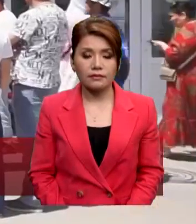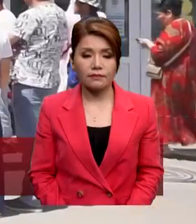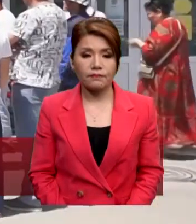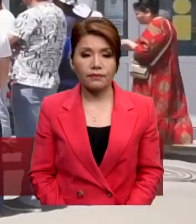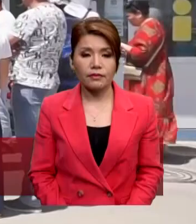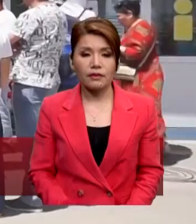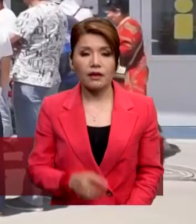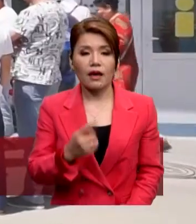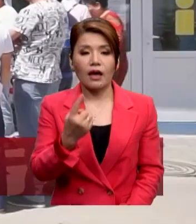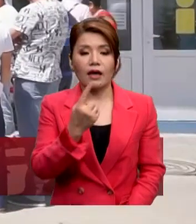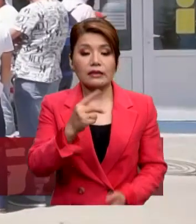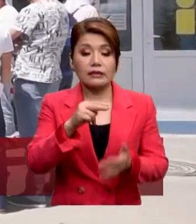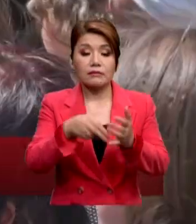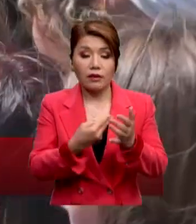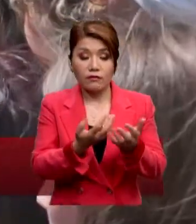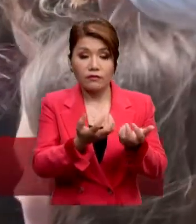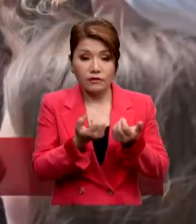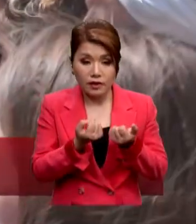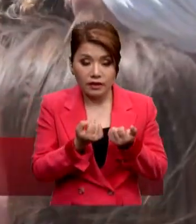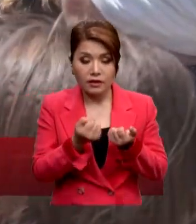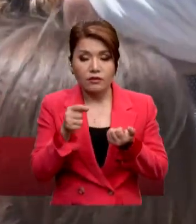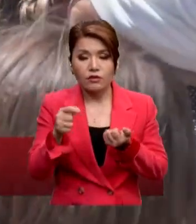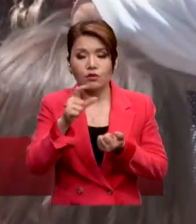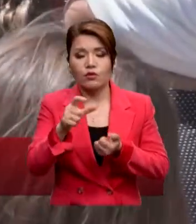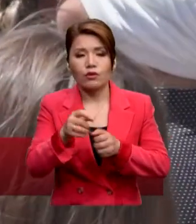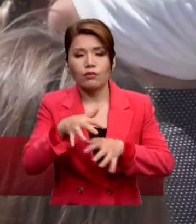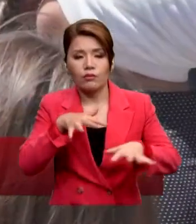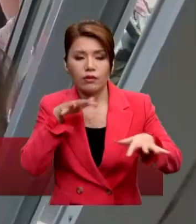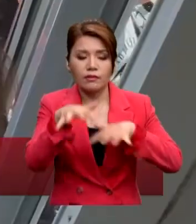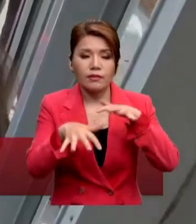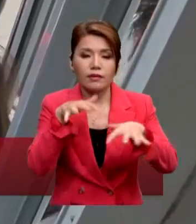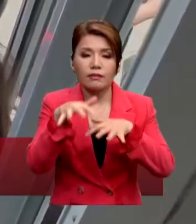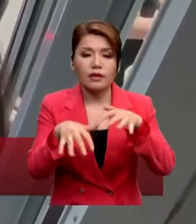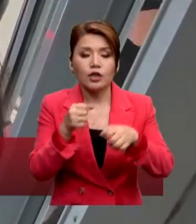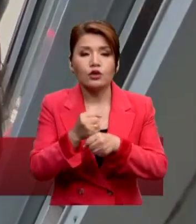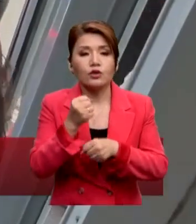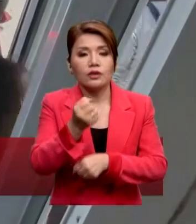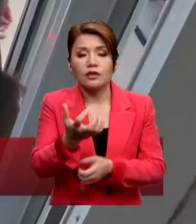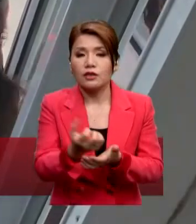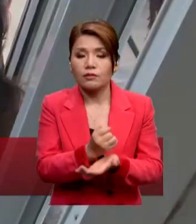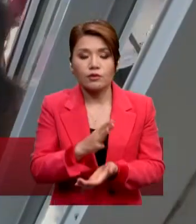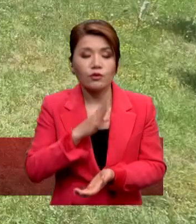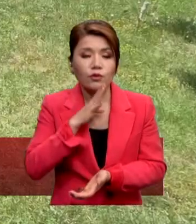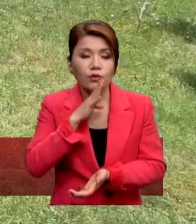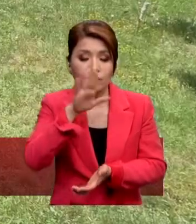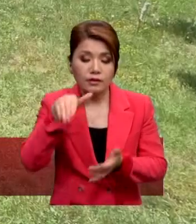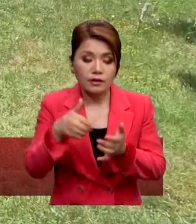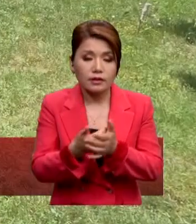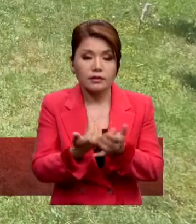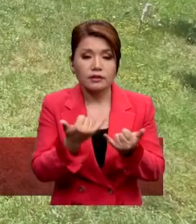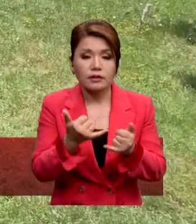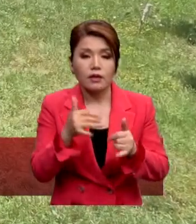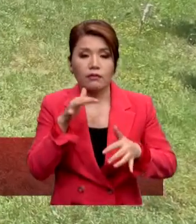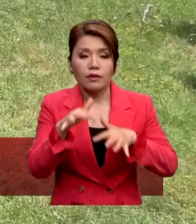Бұл жалғыз құжат алуға жанталасқан тараздық жұрт. Атаналар бөбекжайға қажет жолдаманы ала алмай әлек. Таңнан бері қалалық білім бөлімінің